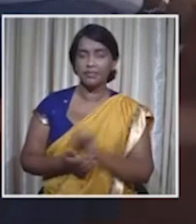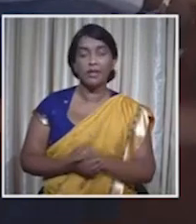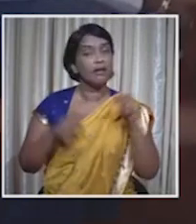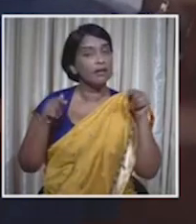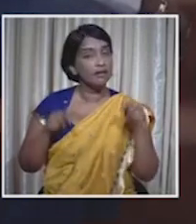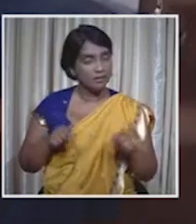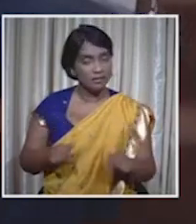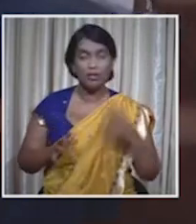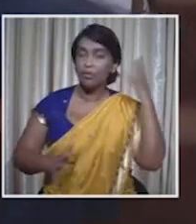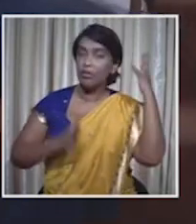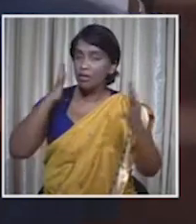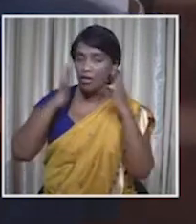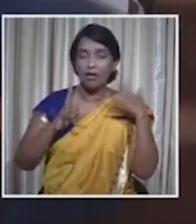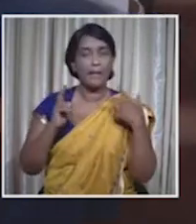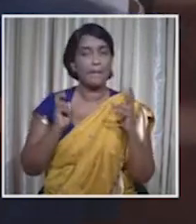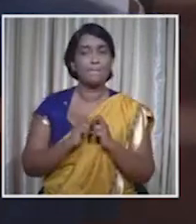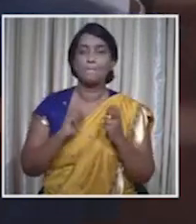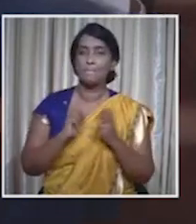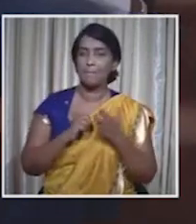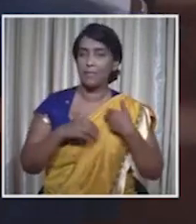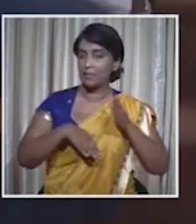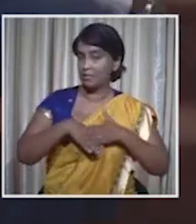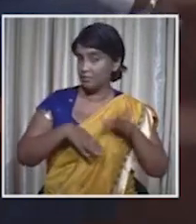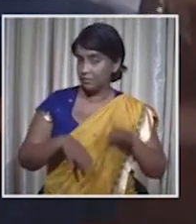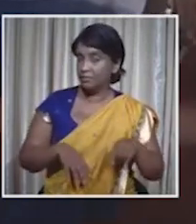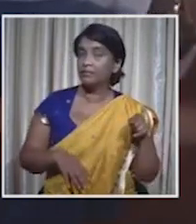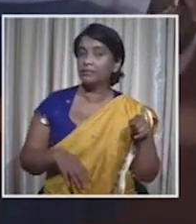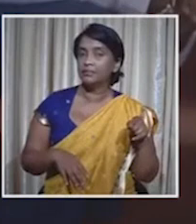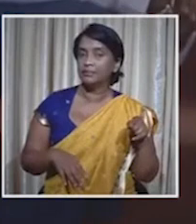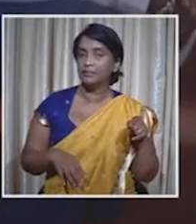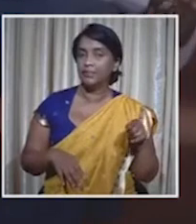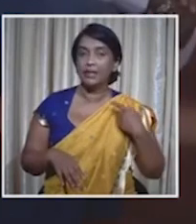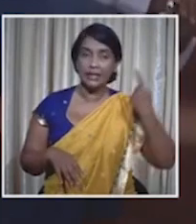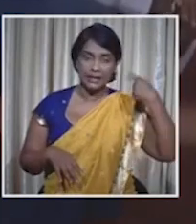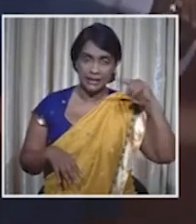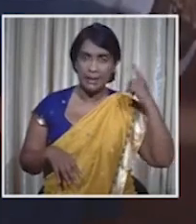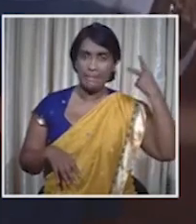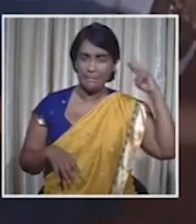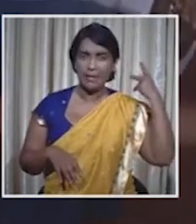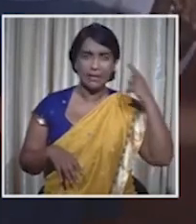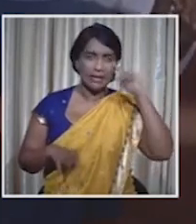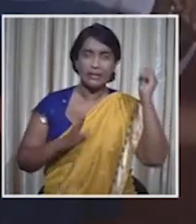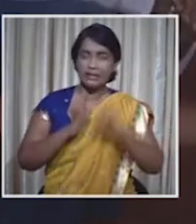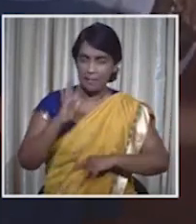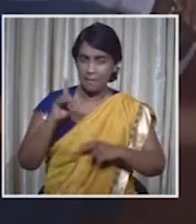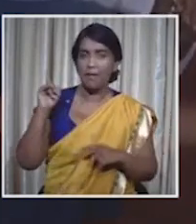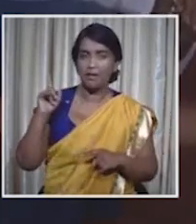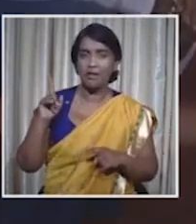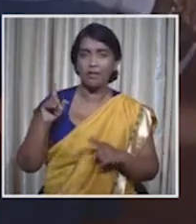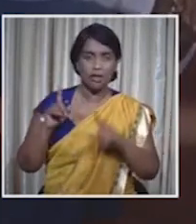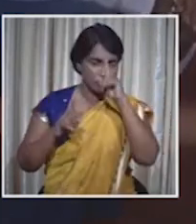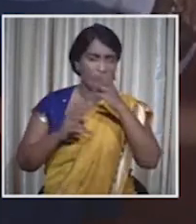ඇති අද මුළු ලෝකෙම අර්බුදයකට මුහුණ පාලා තියෙන වෙලාවක්. ඊයේ පෙරේදා ජපානි බැලුවා මේ